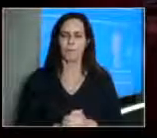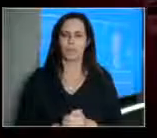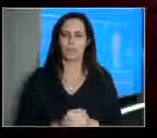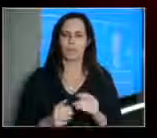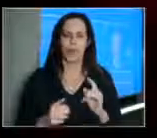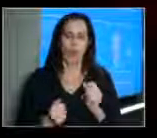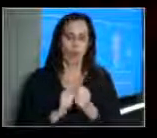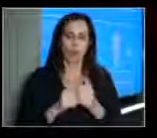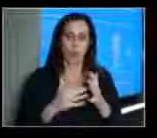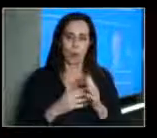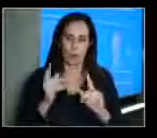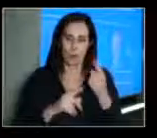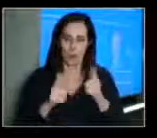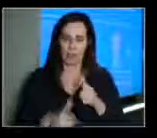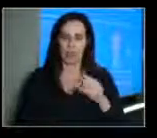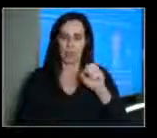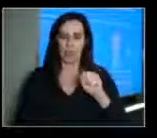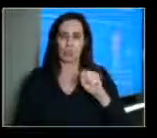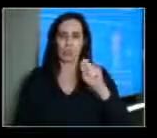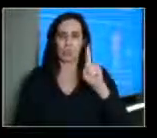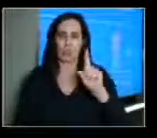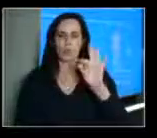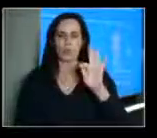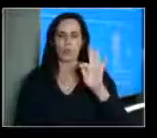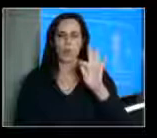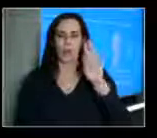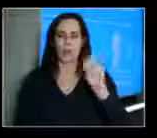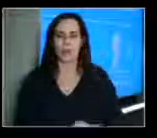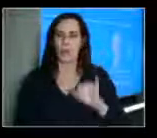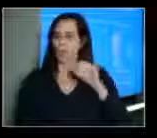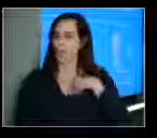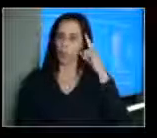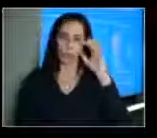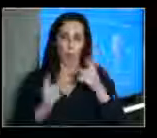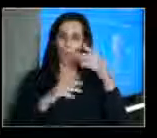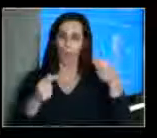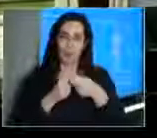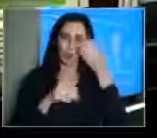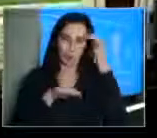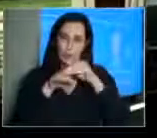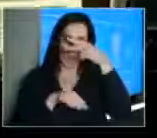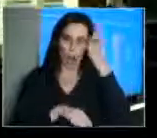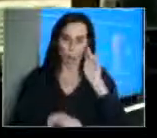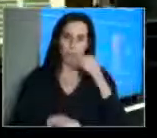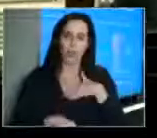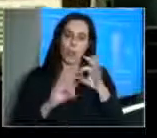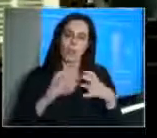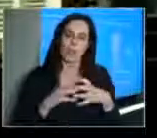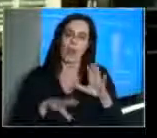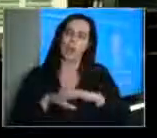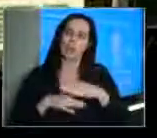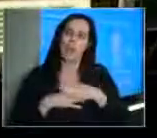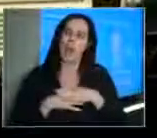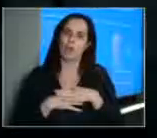יעקב. אנחנו לא מעורבים בהודעה להורים, ואנחנו למעשה